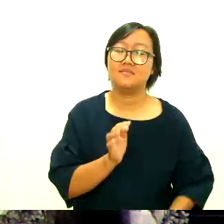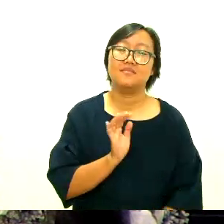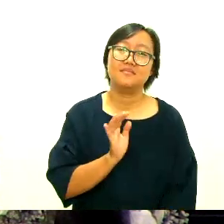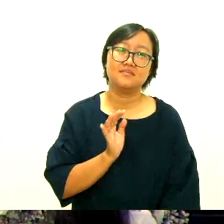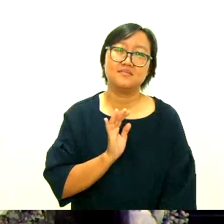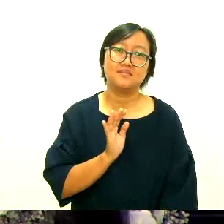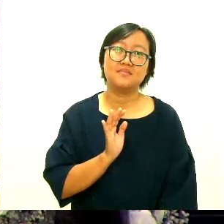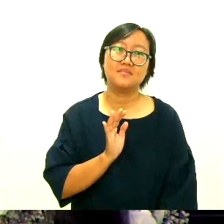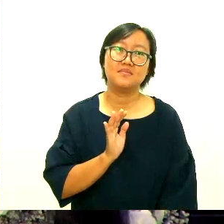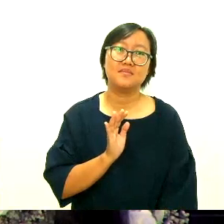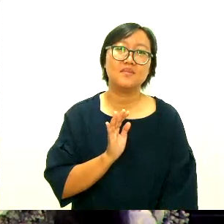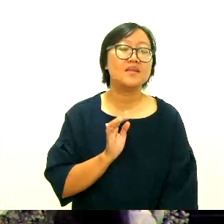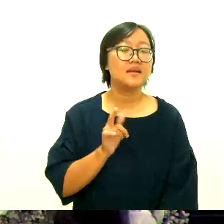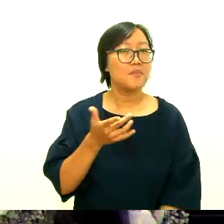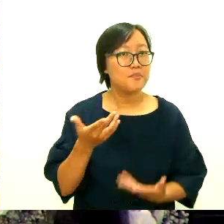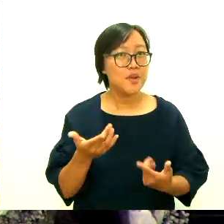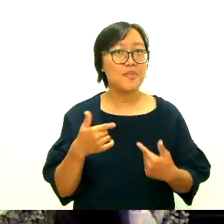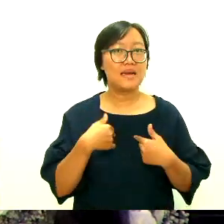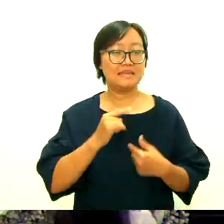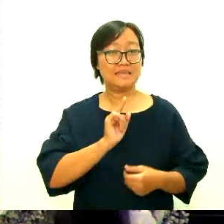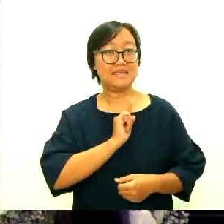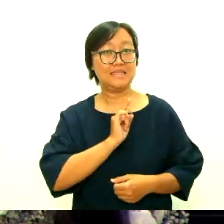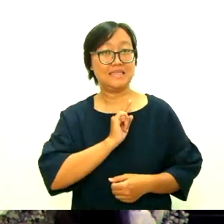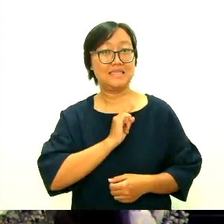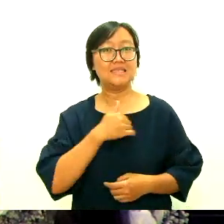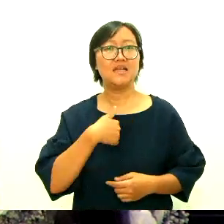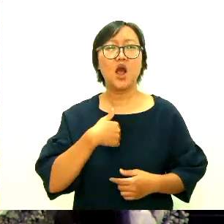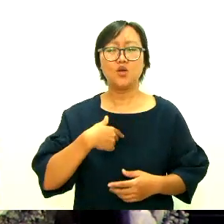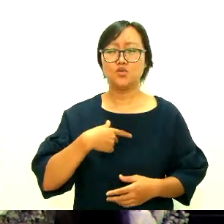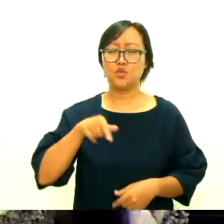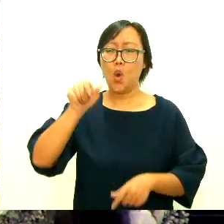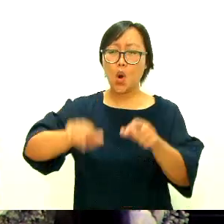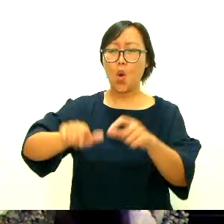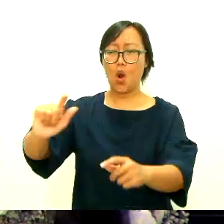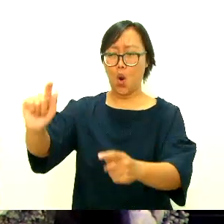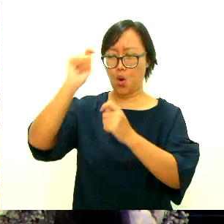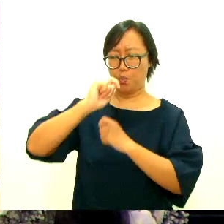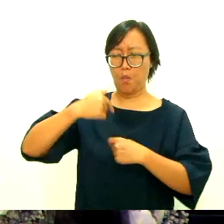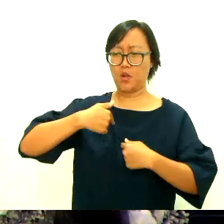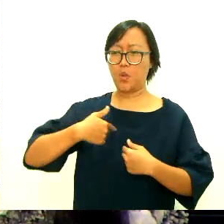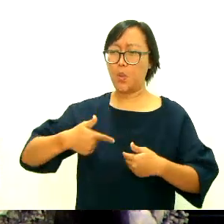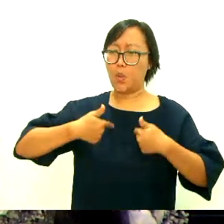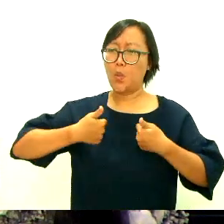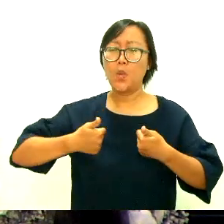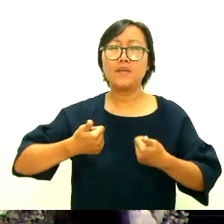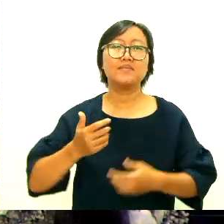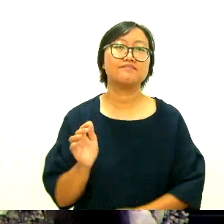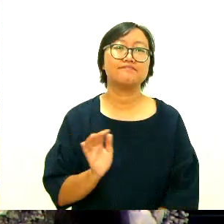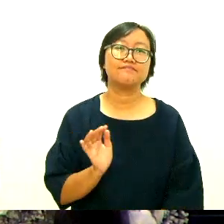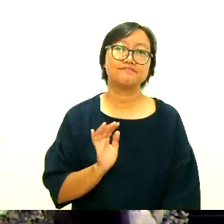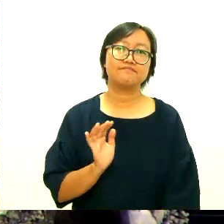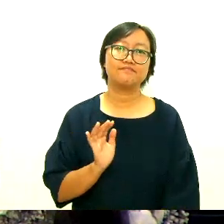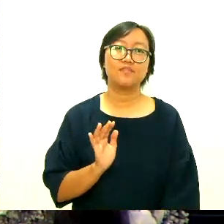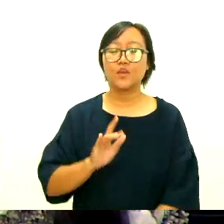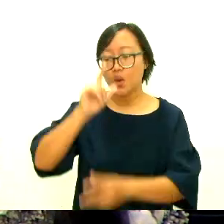maka merasa diri sebagai suatu yang harus dihormati Hai Kehormatan dan kebanggaan memang menjadi